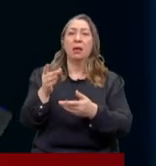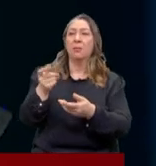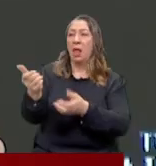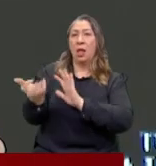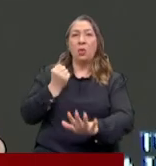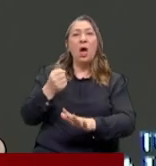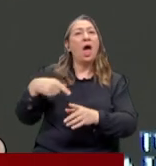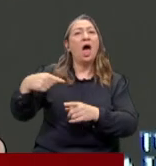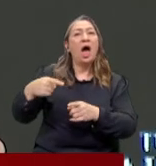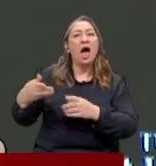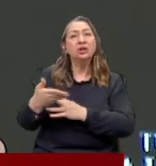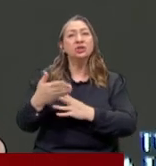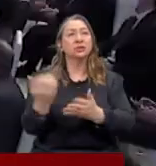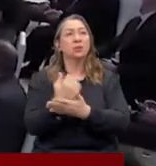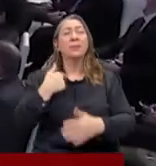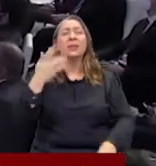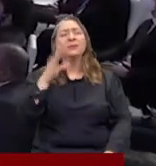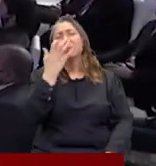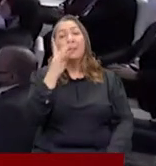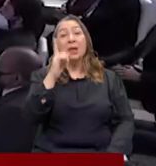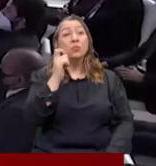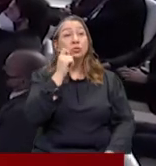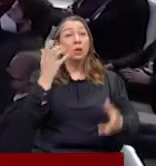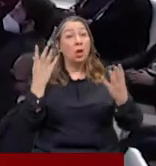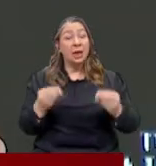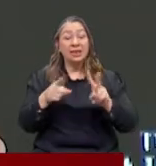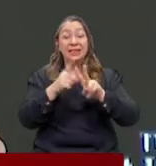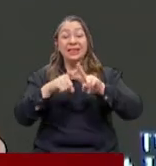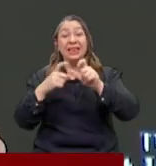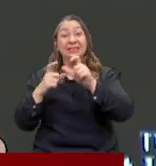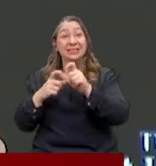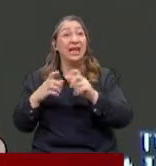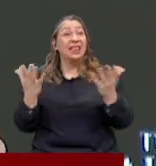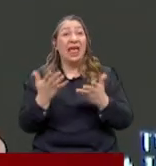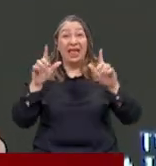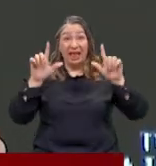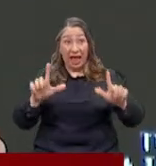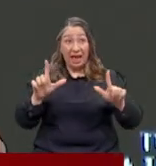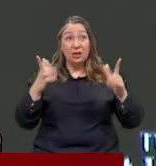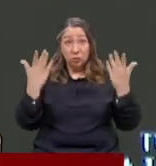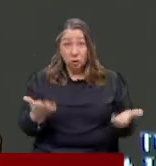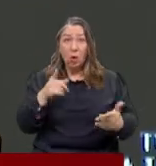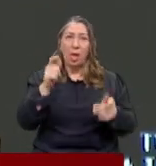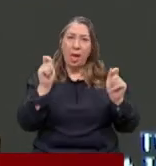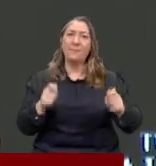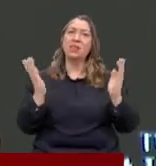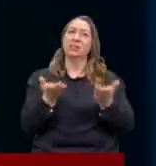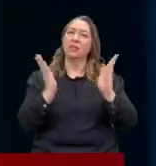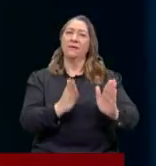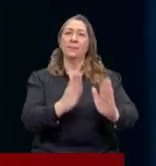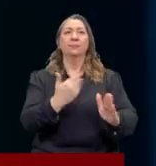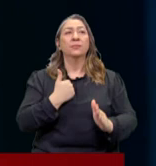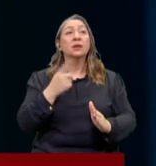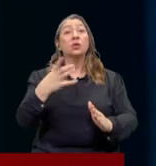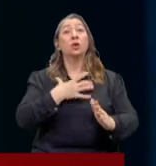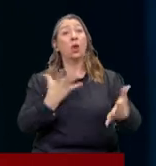aracılar kazanıyor. Benden başka bir şey beklemeyin. Bir Müslüman olarak naslar neyi gerektiriyorsa onu yapmaya devam edin. Bir de